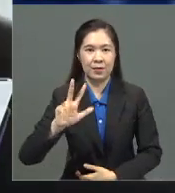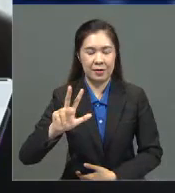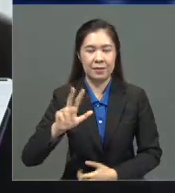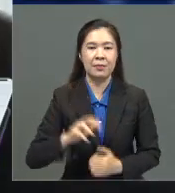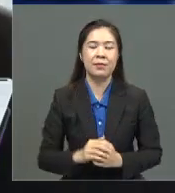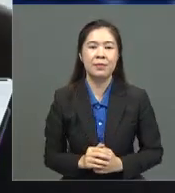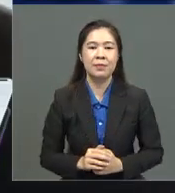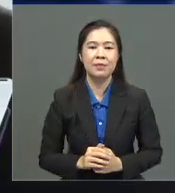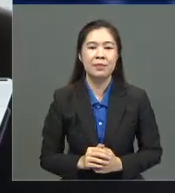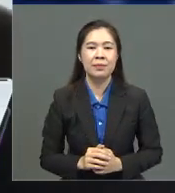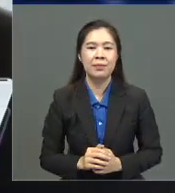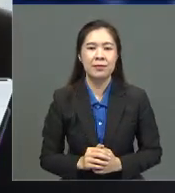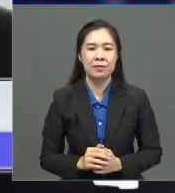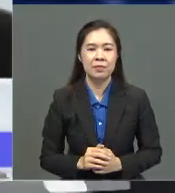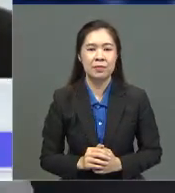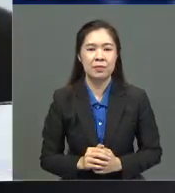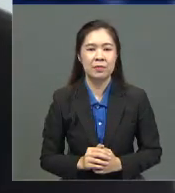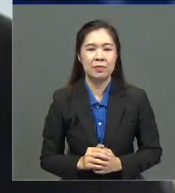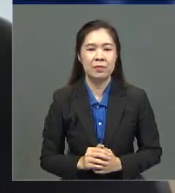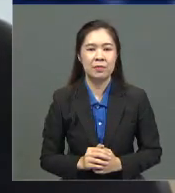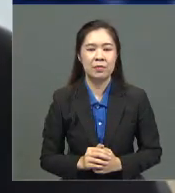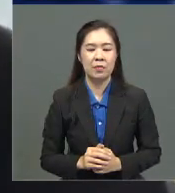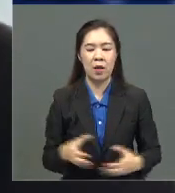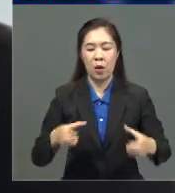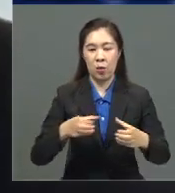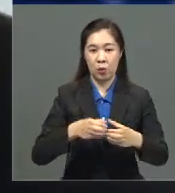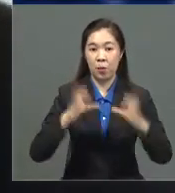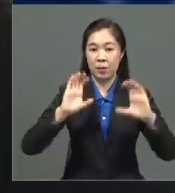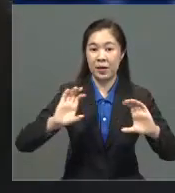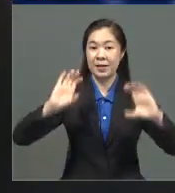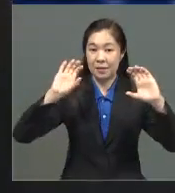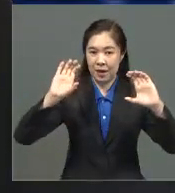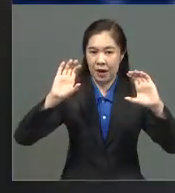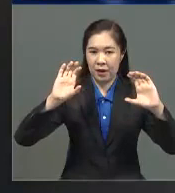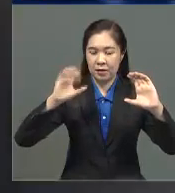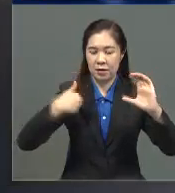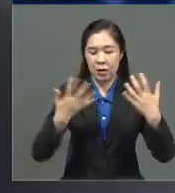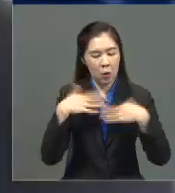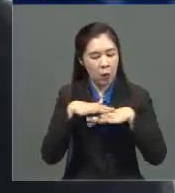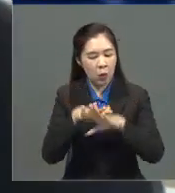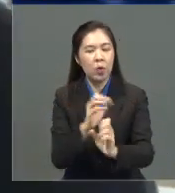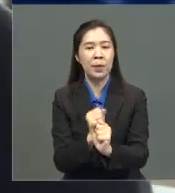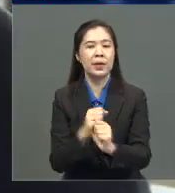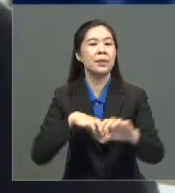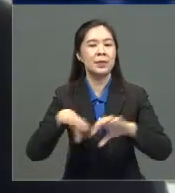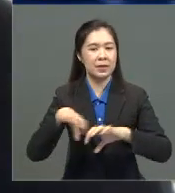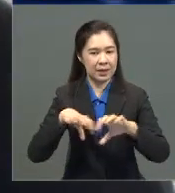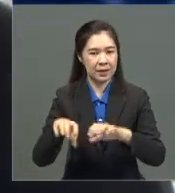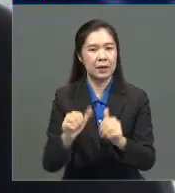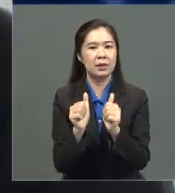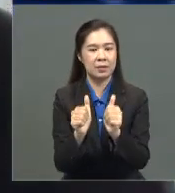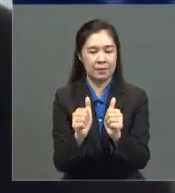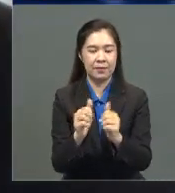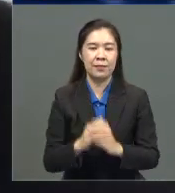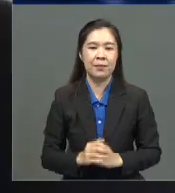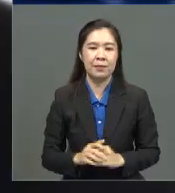ครับแต่ว่าพรรคร่วมรัฐบาลจะร่วมกันทำก็ไม่ขัดข้องเพราะว่าเขาอาจจะมี